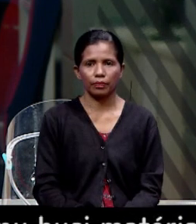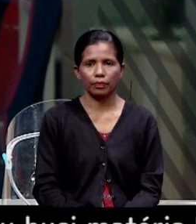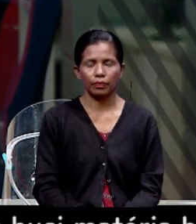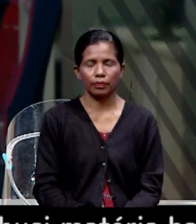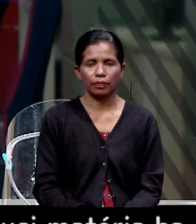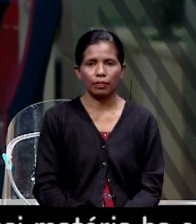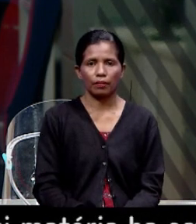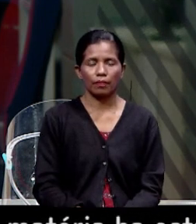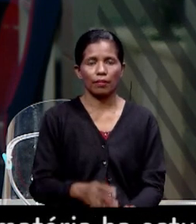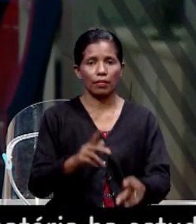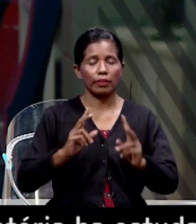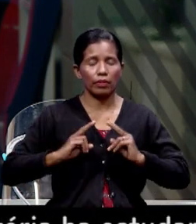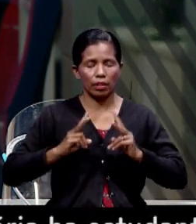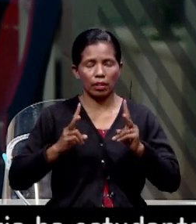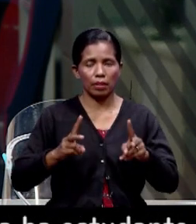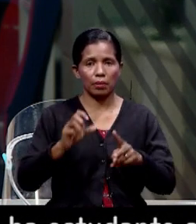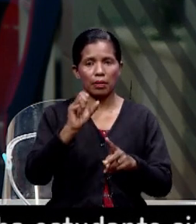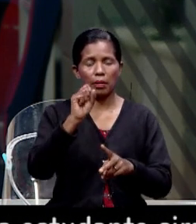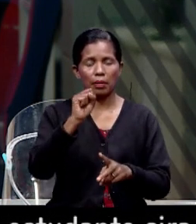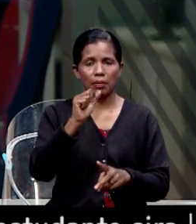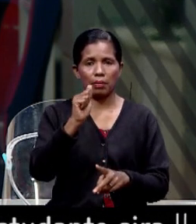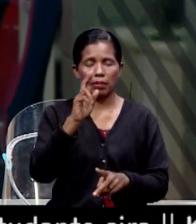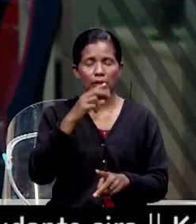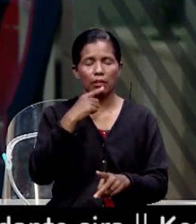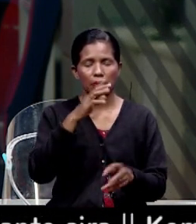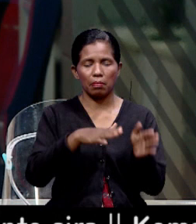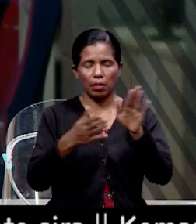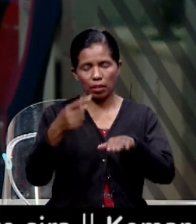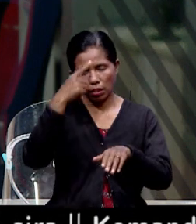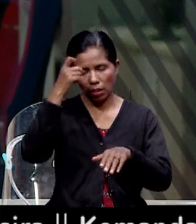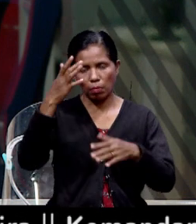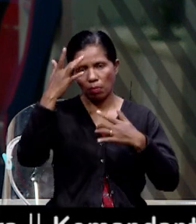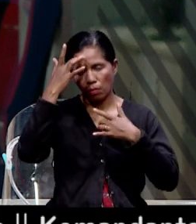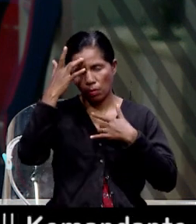Saudoso Luiz Sarmento Acutuiz tamba sofre moras asma.